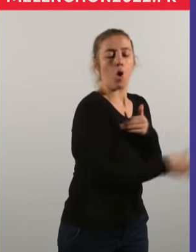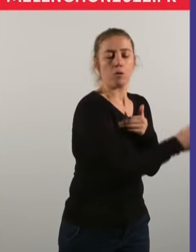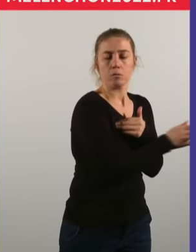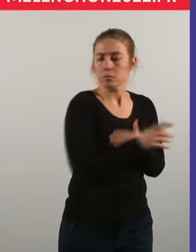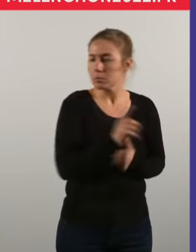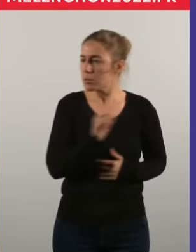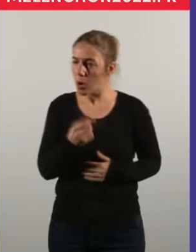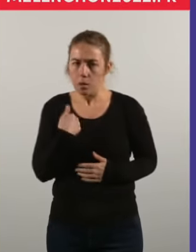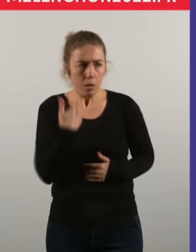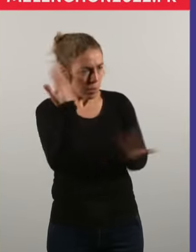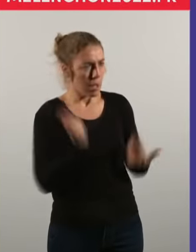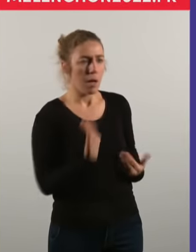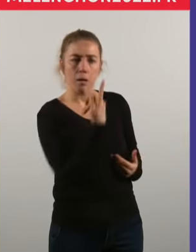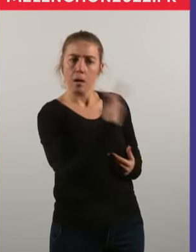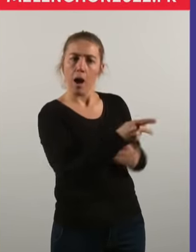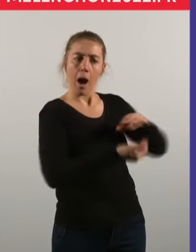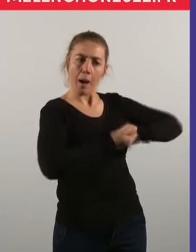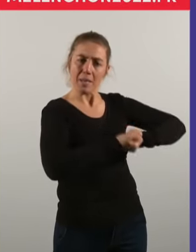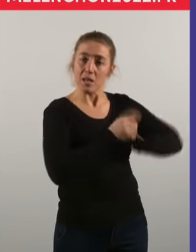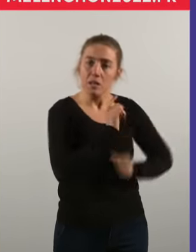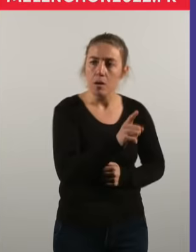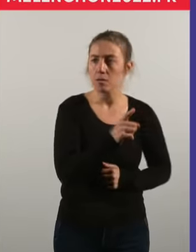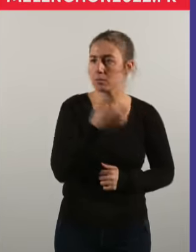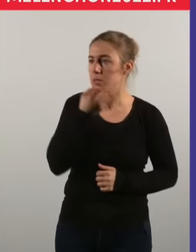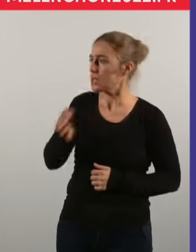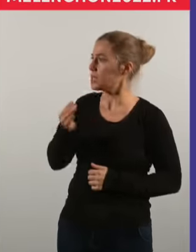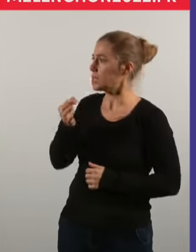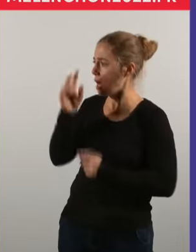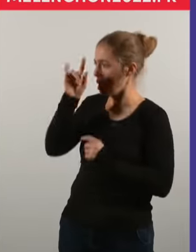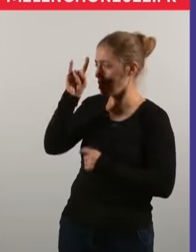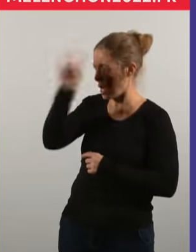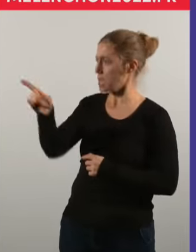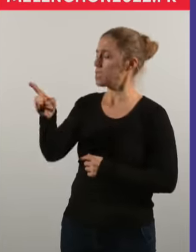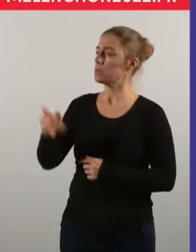copain. Que cela soit dit une bonne fois pour toutes.